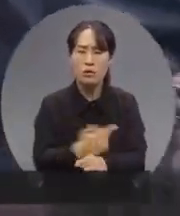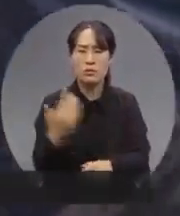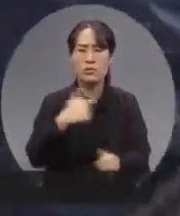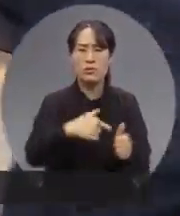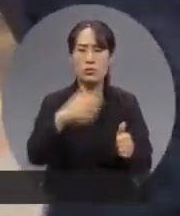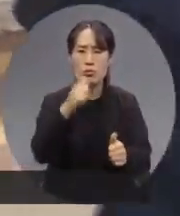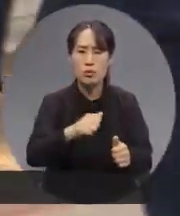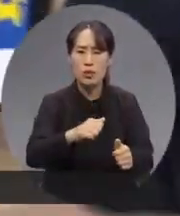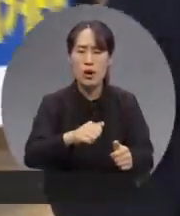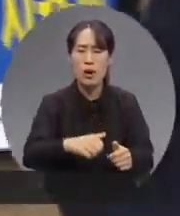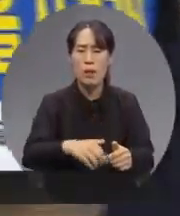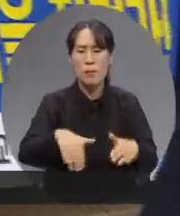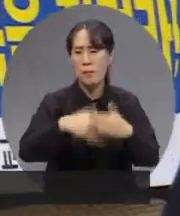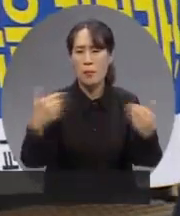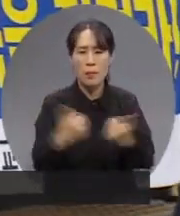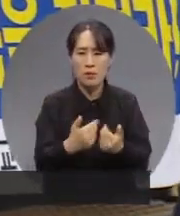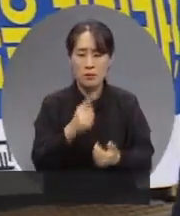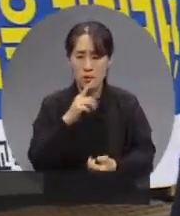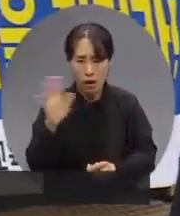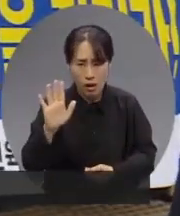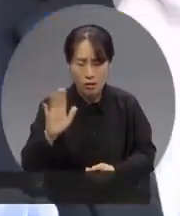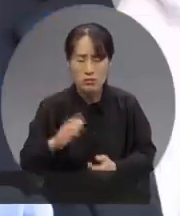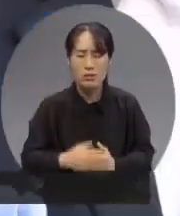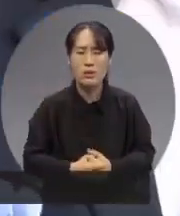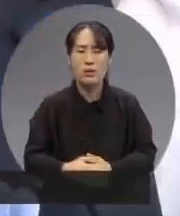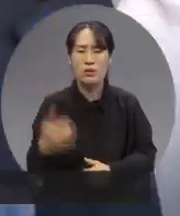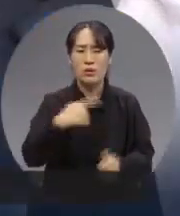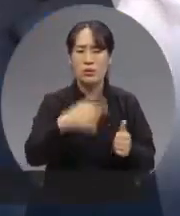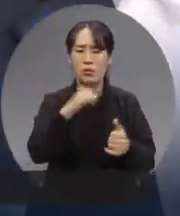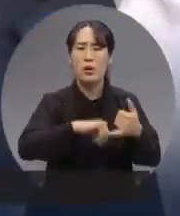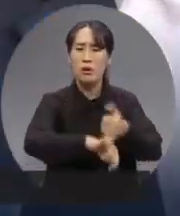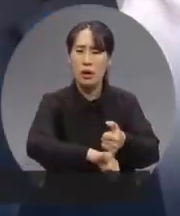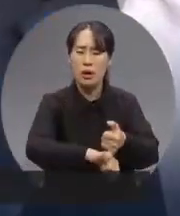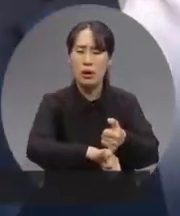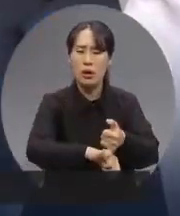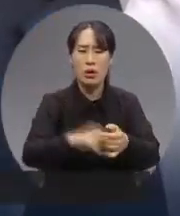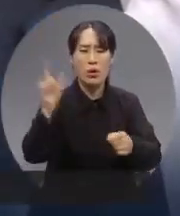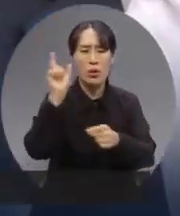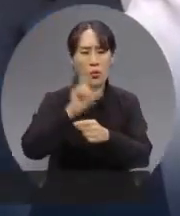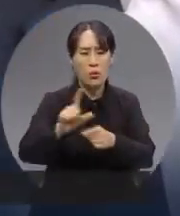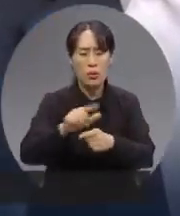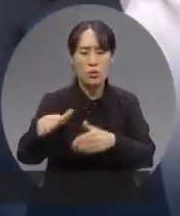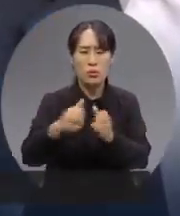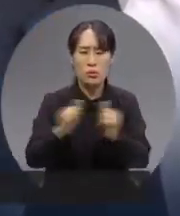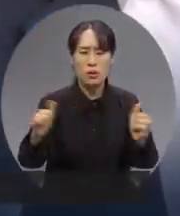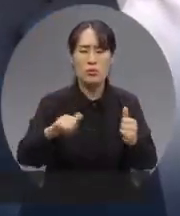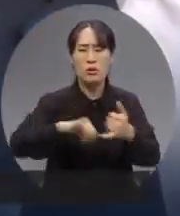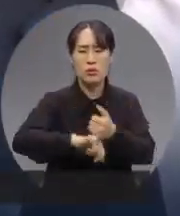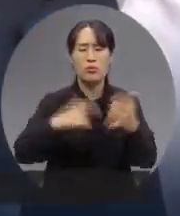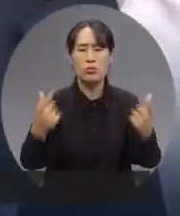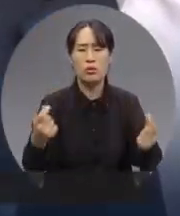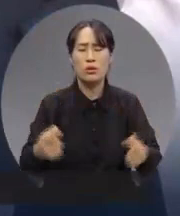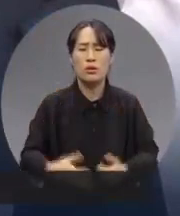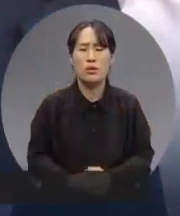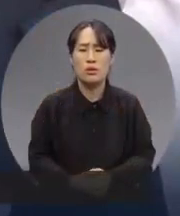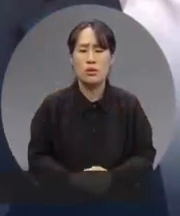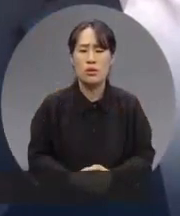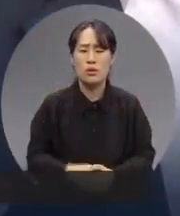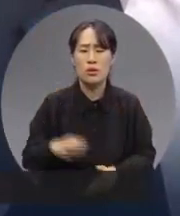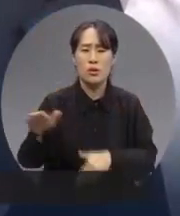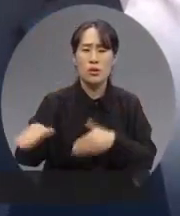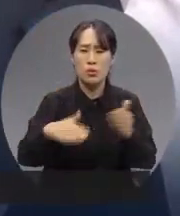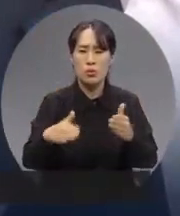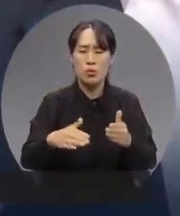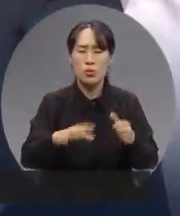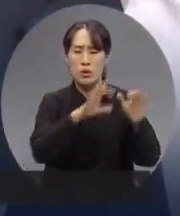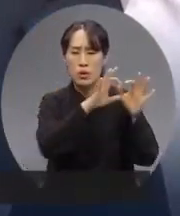흔적 지우기 아니냐고 비판했습니다. 이전 교육감의 약속도 도민과 충북교육청의 약속입니다. 교육정책의